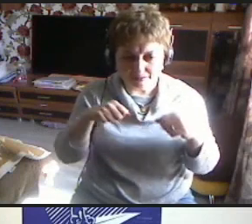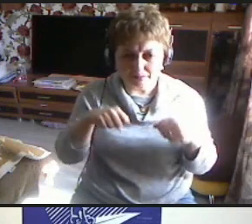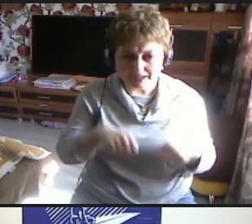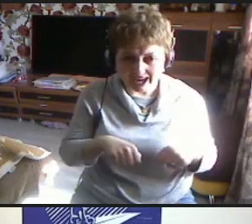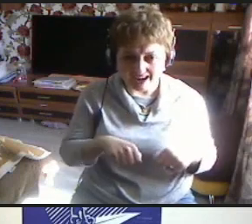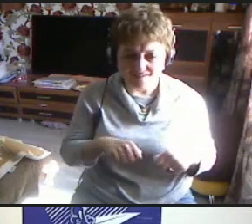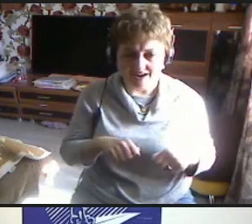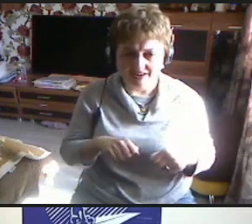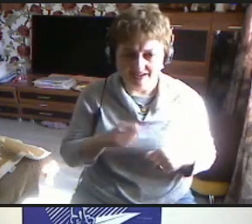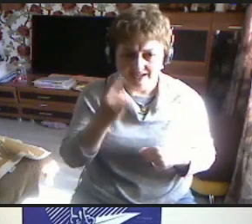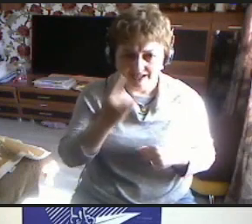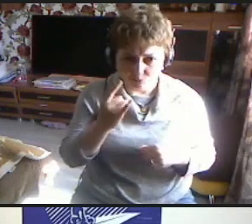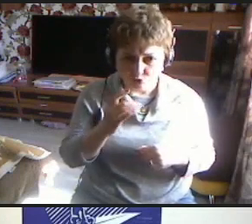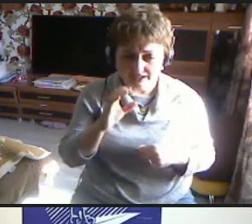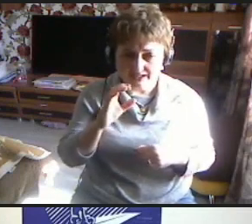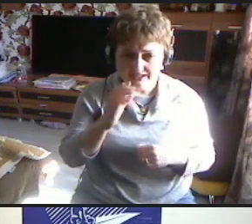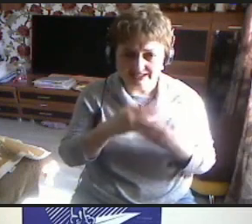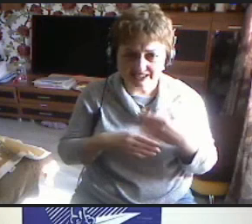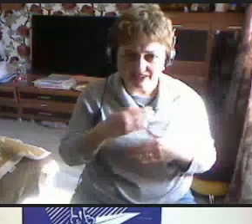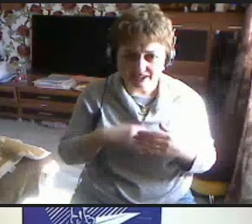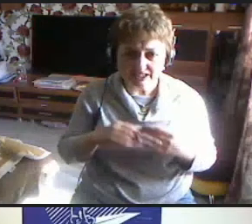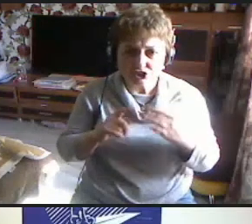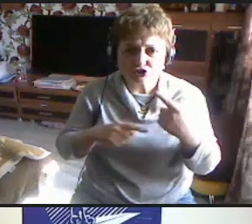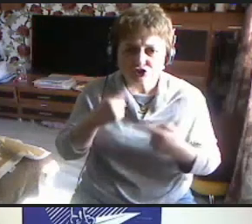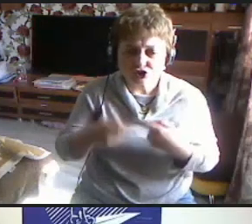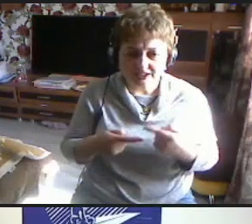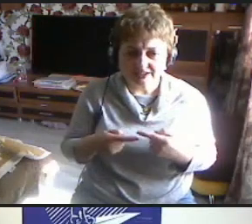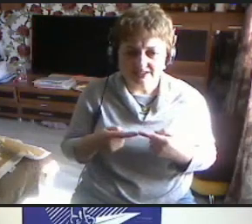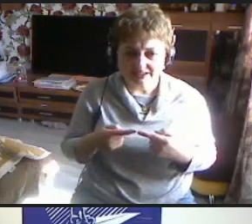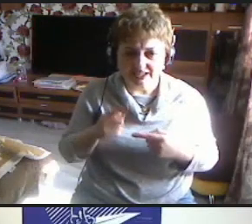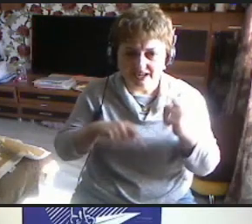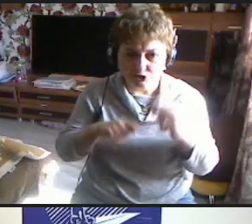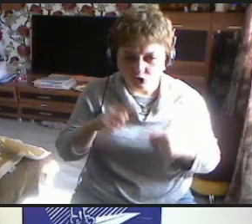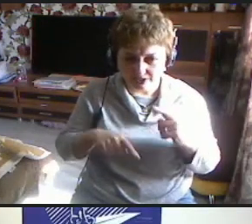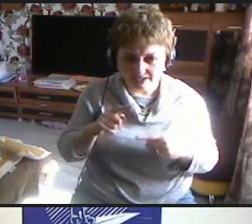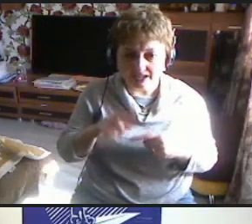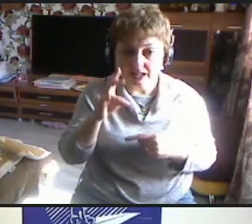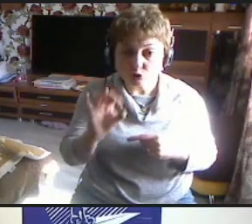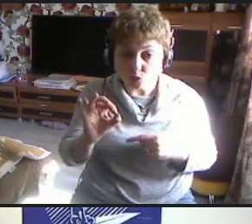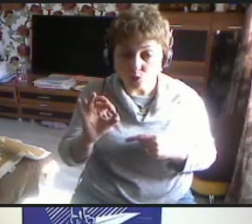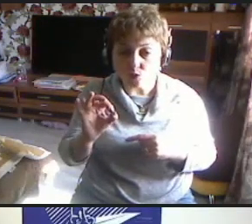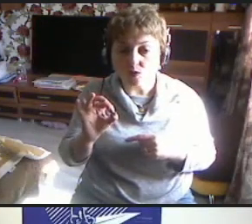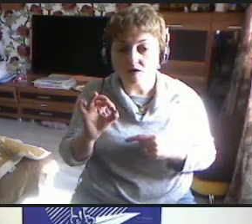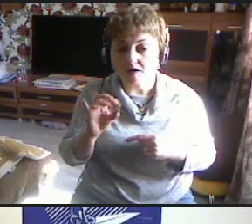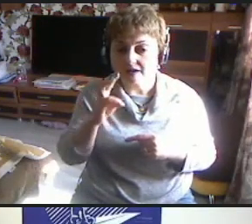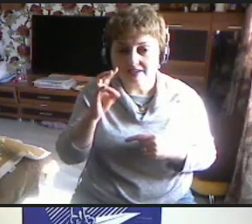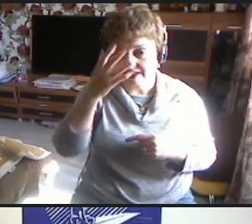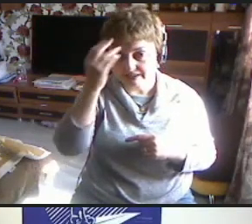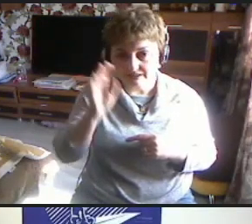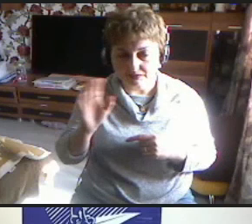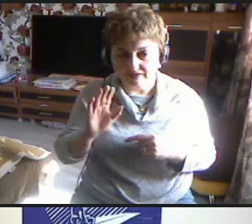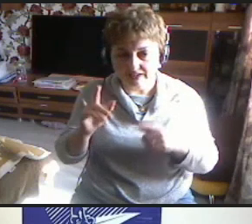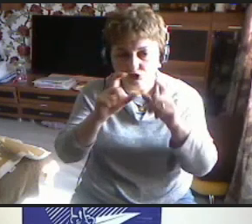ребенка с инвалидностью через родителей, но не забывайте, что школа